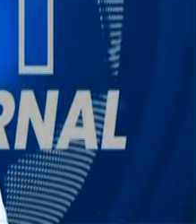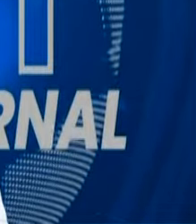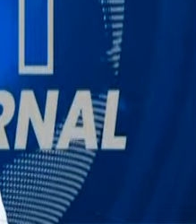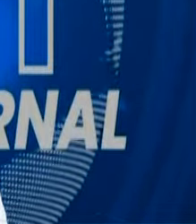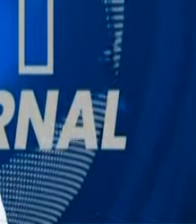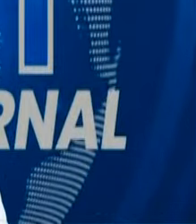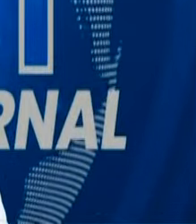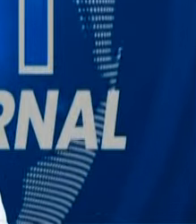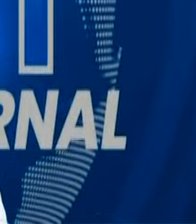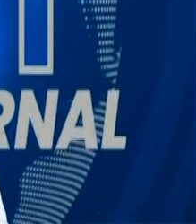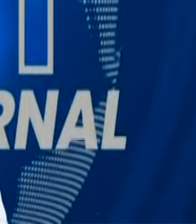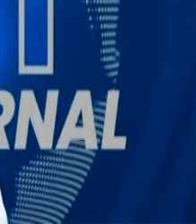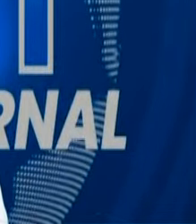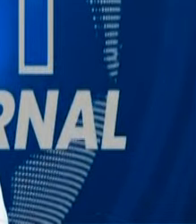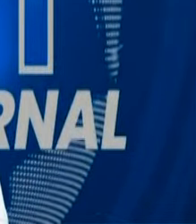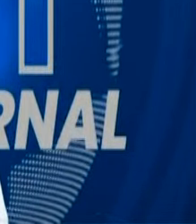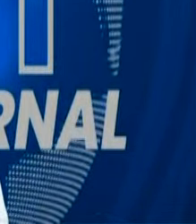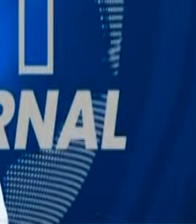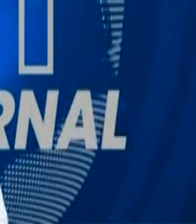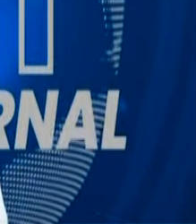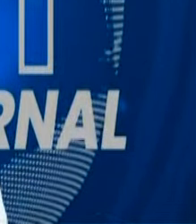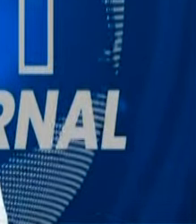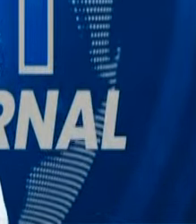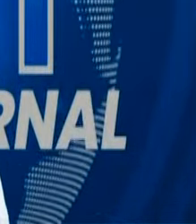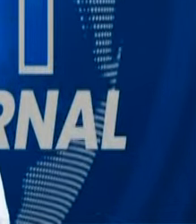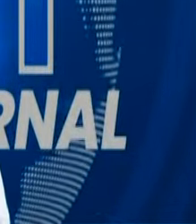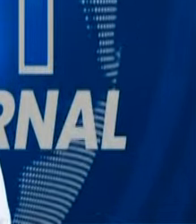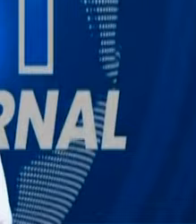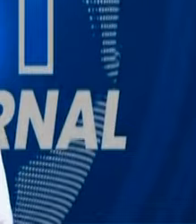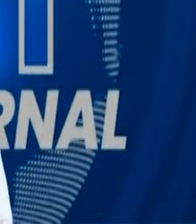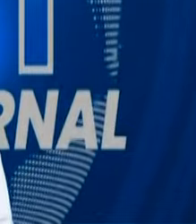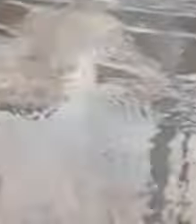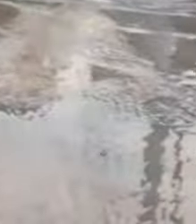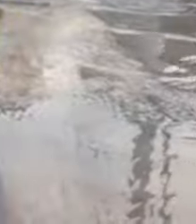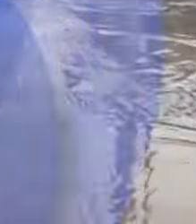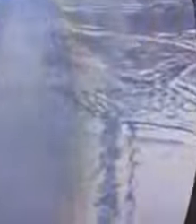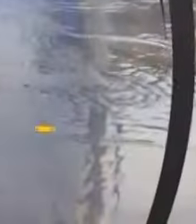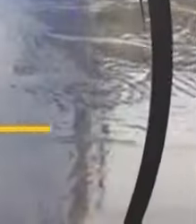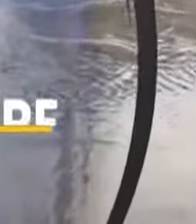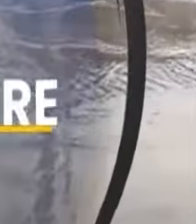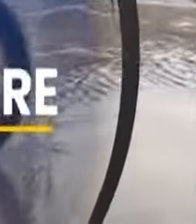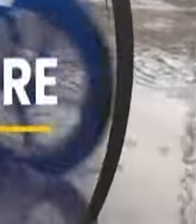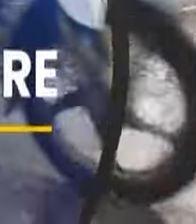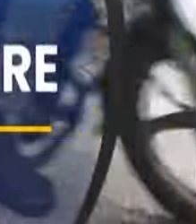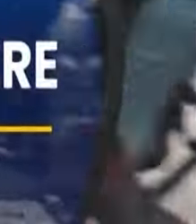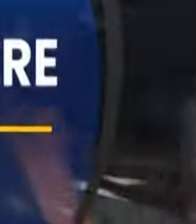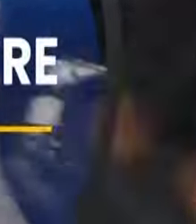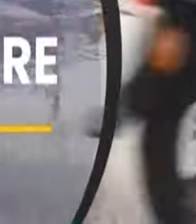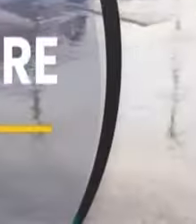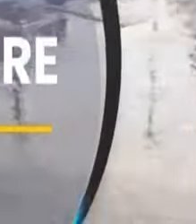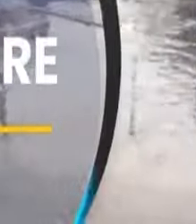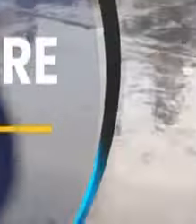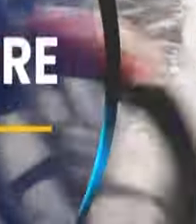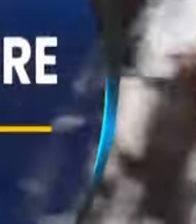C'est 20h sur la RTNT, madame, messieurs, bonsoir. En voici l'essentiel. Ceci est un SOS. La sonde